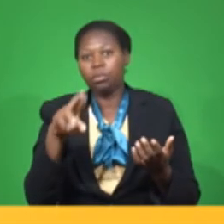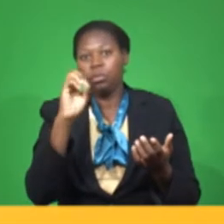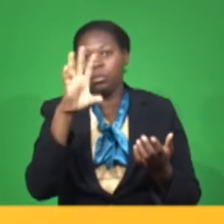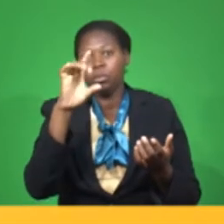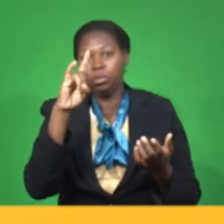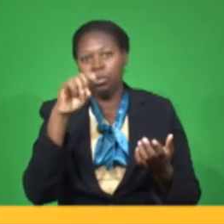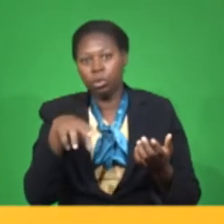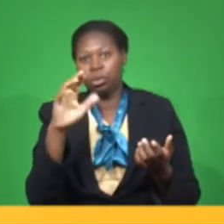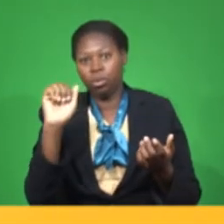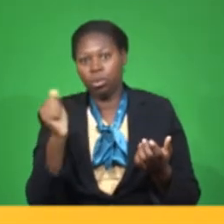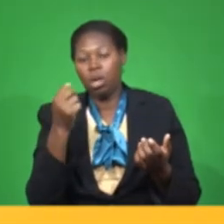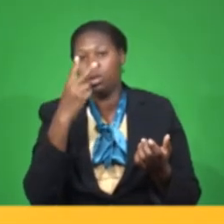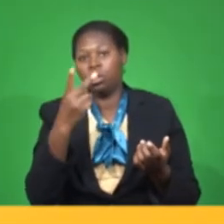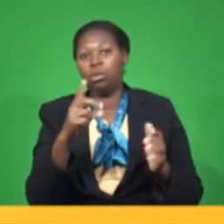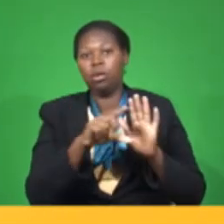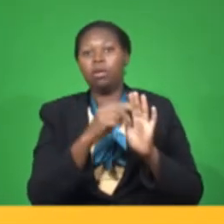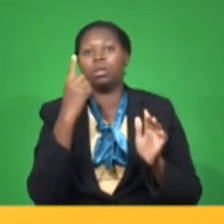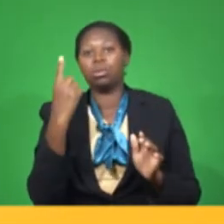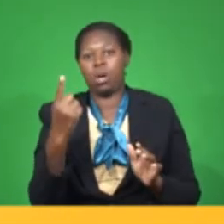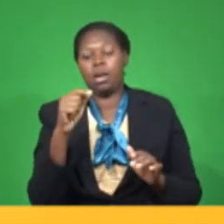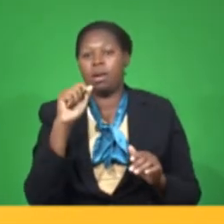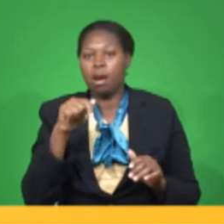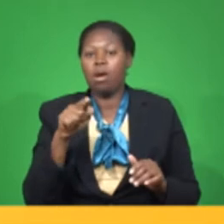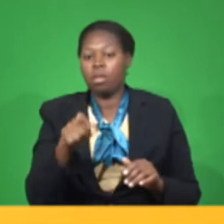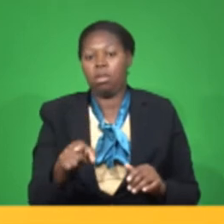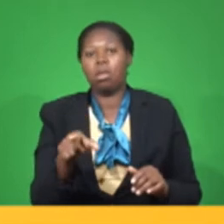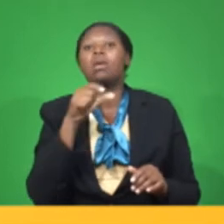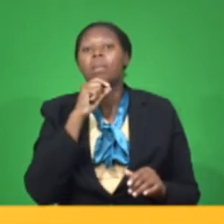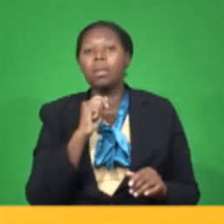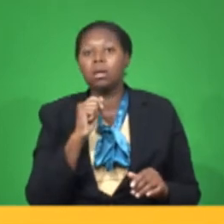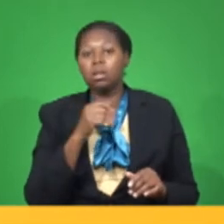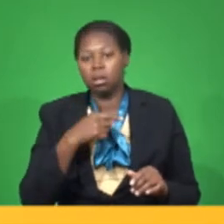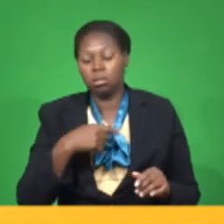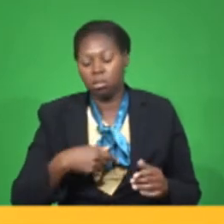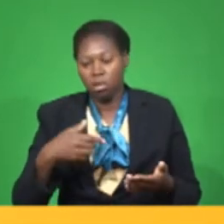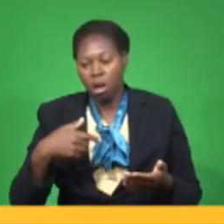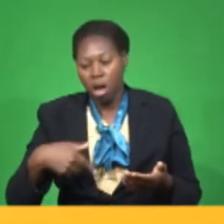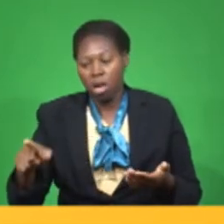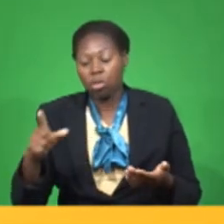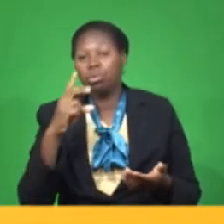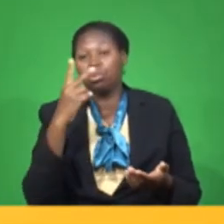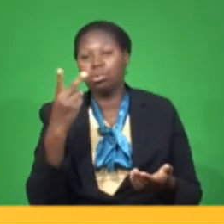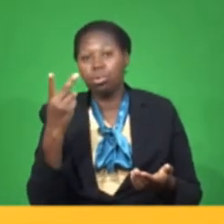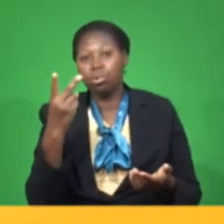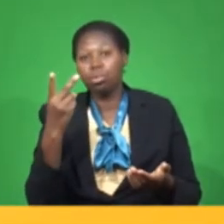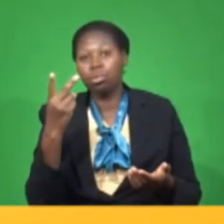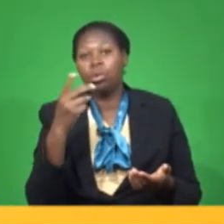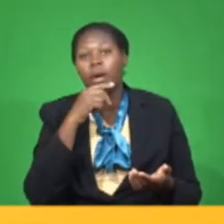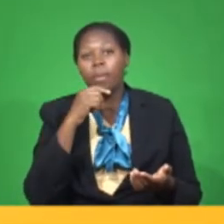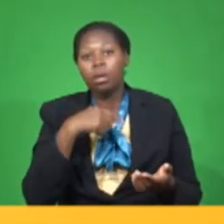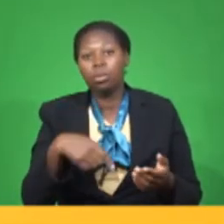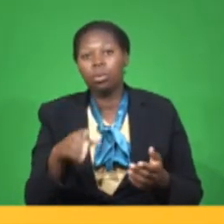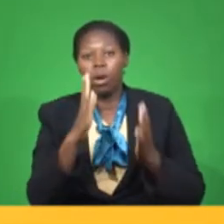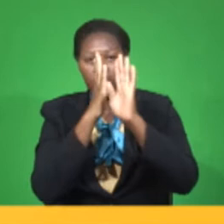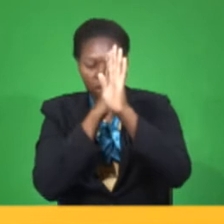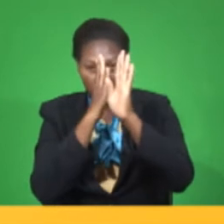Zino Joshua manako manuanuna akatuma varume vaviri pakavanda. Mm-hmm. Vachibva shiti mukuti vando shora achiti. Mm-hmm. Ende